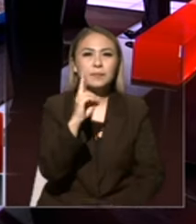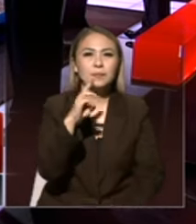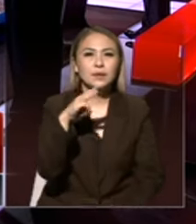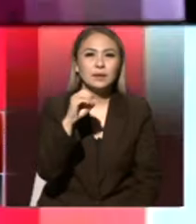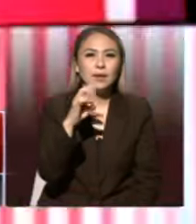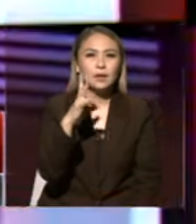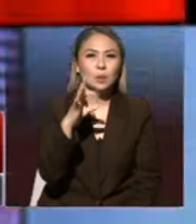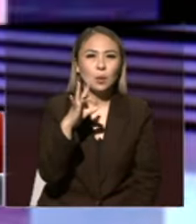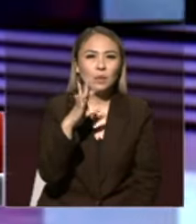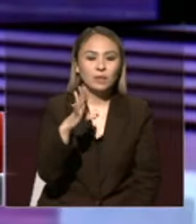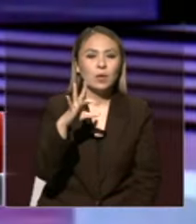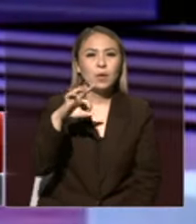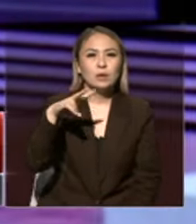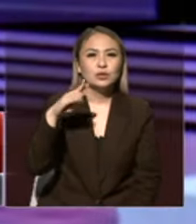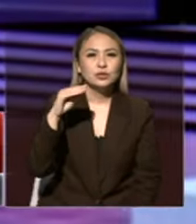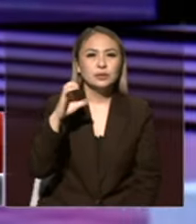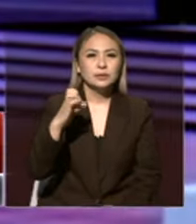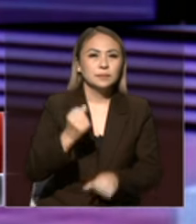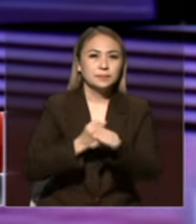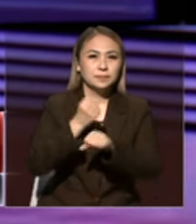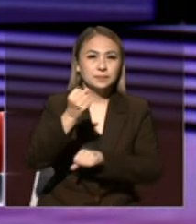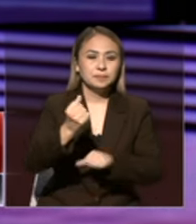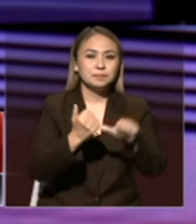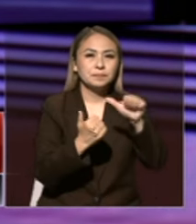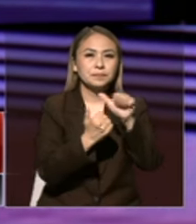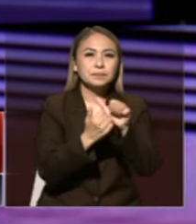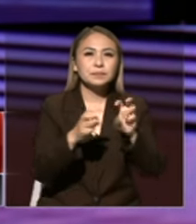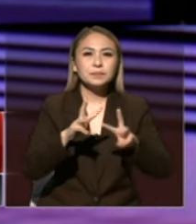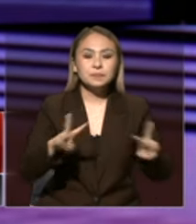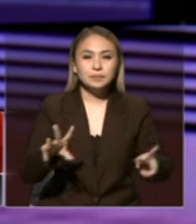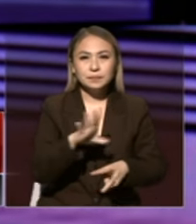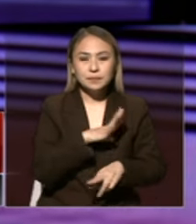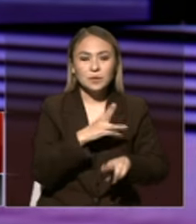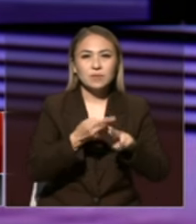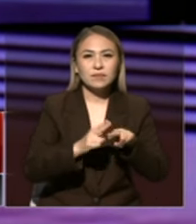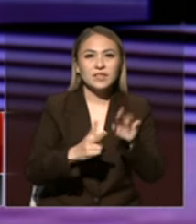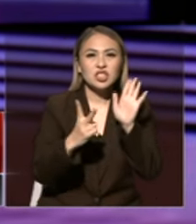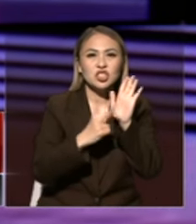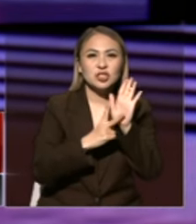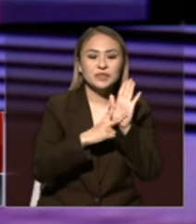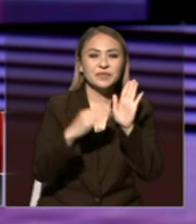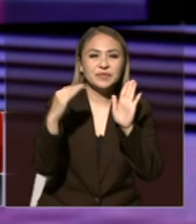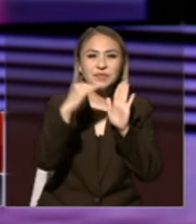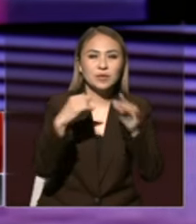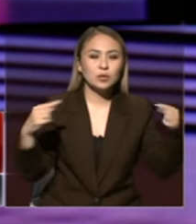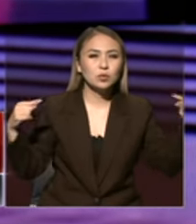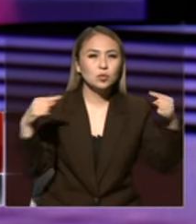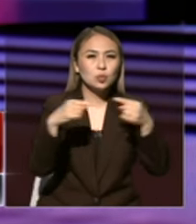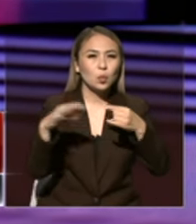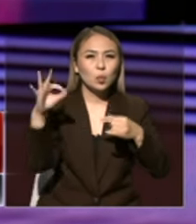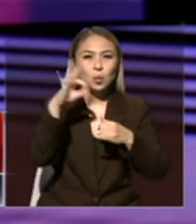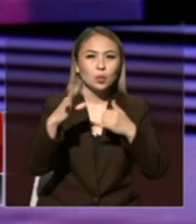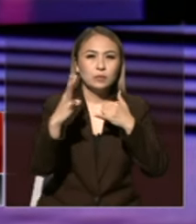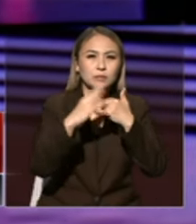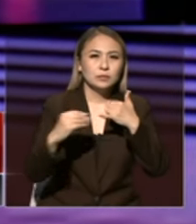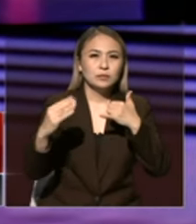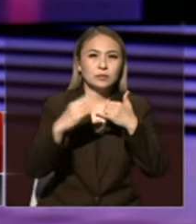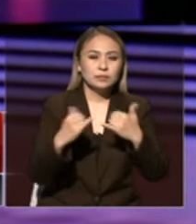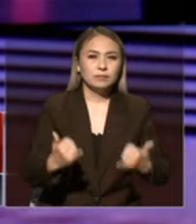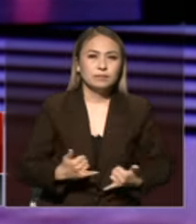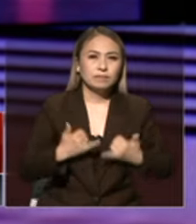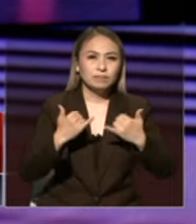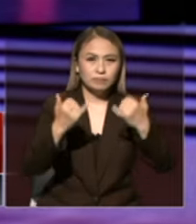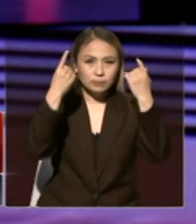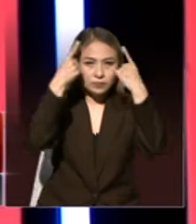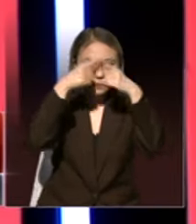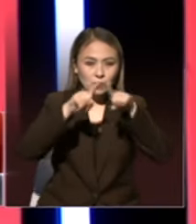Мырза премьер-министр болып сайланды. Ол кісіге сол 7 ақпан күні тиянақты жаңа 450 миллиард теңгеге жеткіз